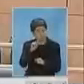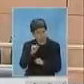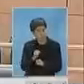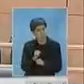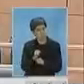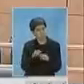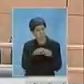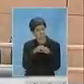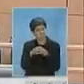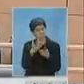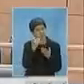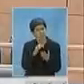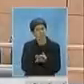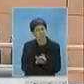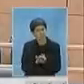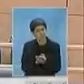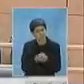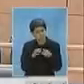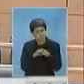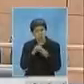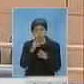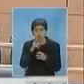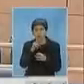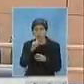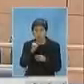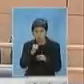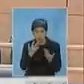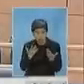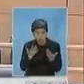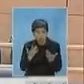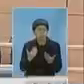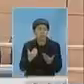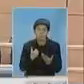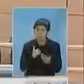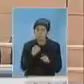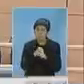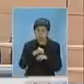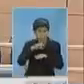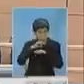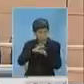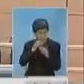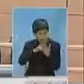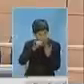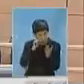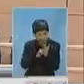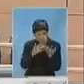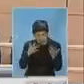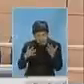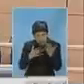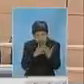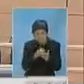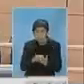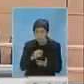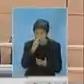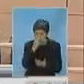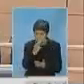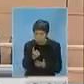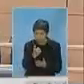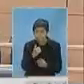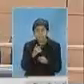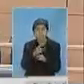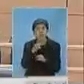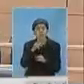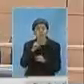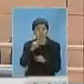อีกแล้วคุณสมบัติของคตสประการสำคัญอย่างหนึ่งไม่ได้มีการบันทึกเป็นรายลักษณ์อักษรแต่มองเห็นได้ด้วยตาเปล่าคือ